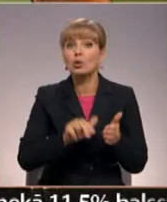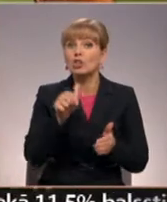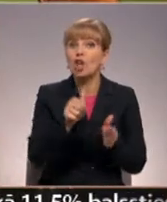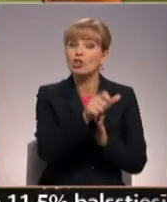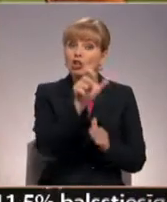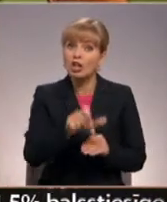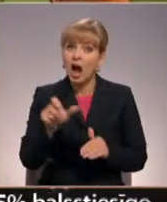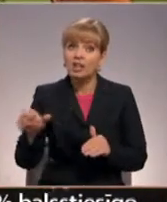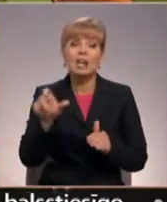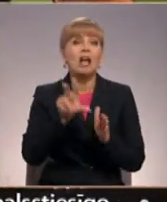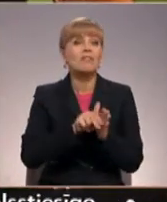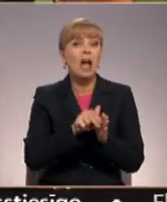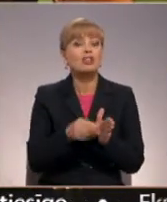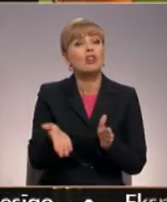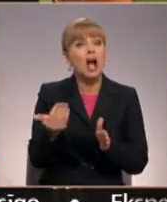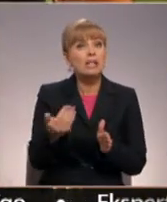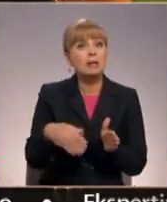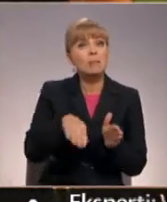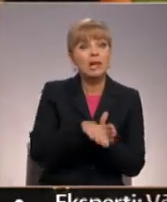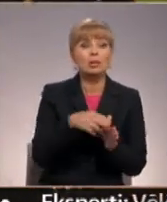Vēlēšanās Ventspils pilsētā aicināt piedalīties